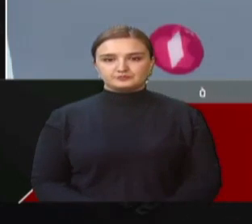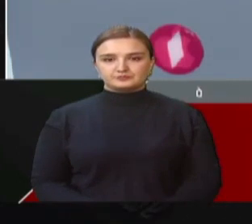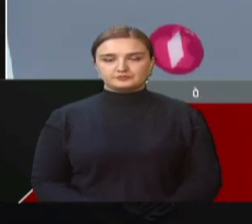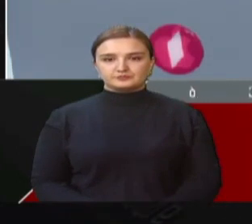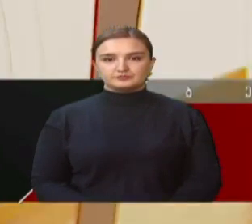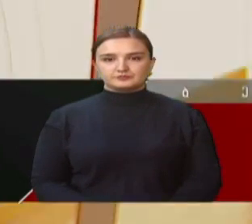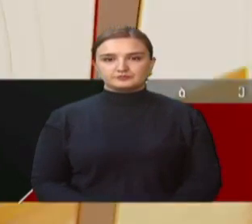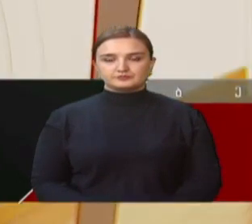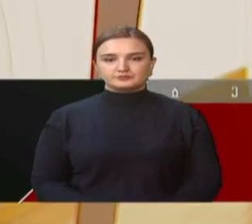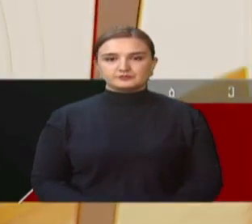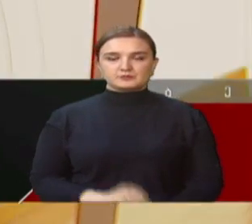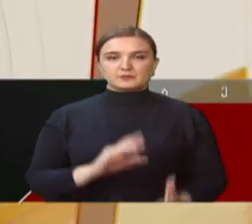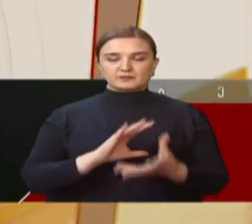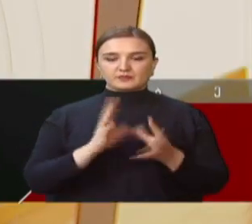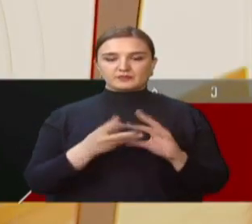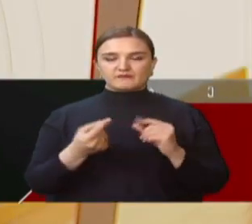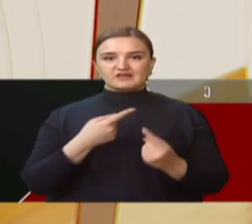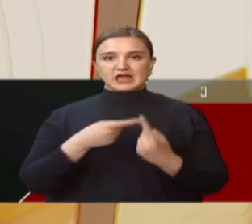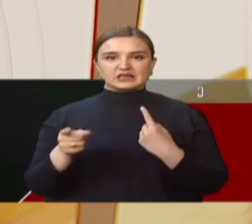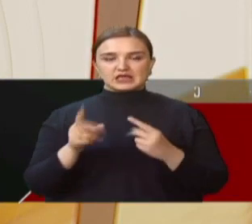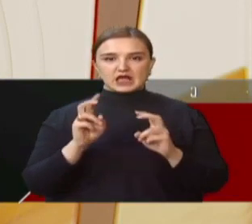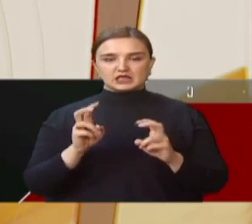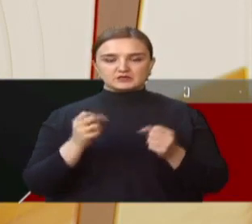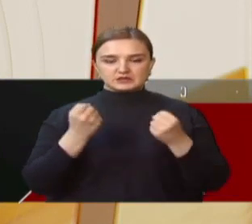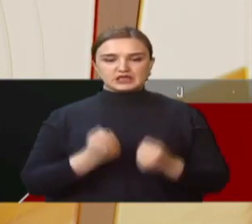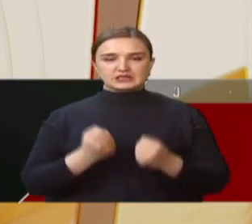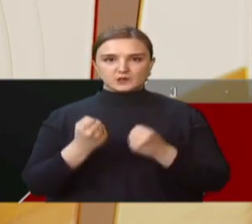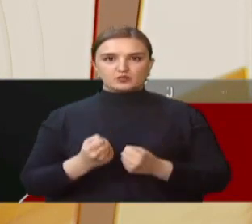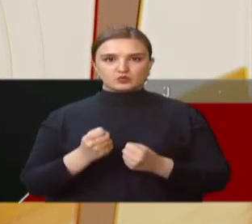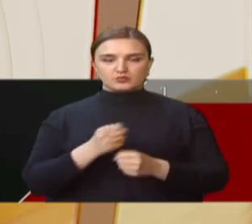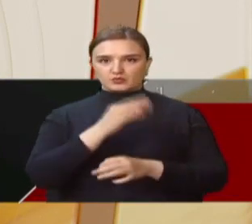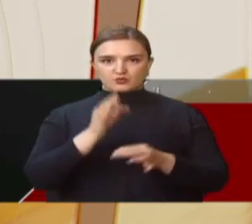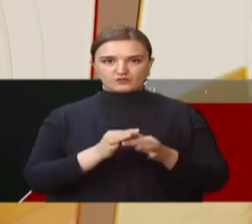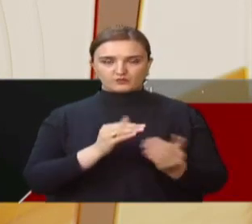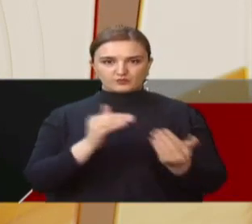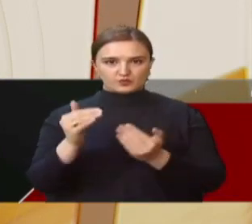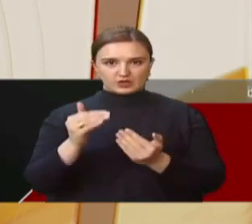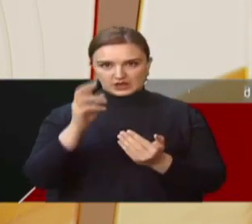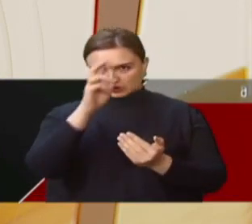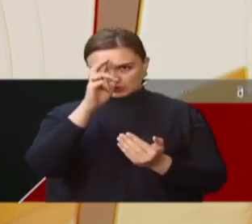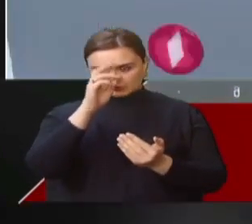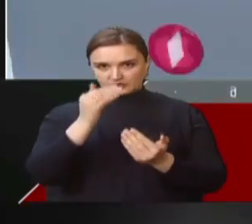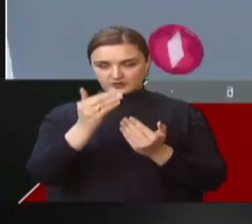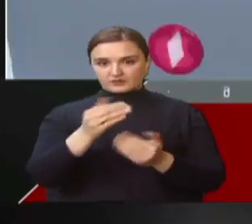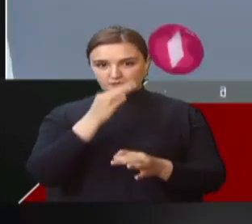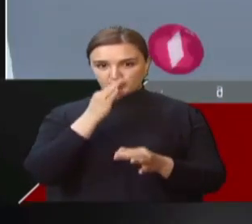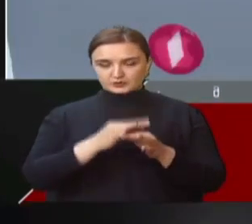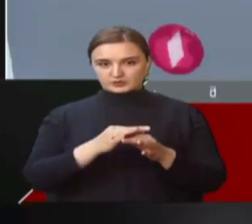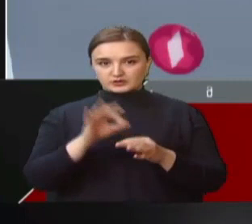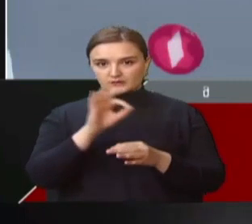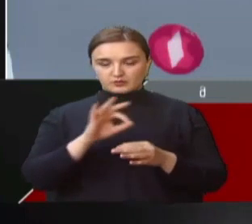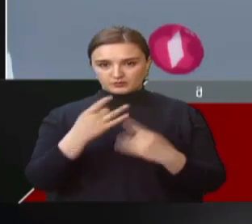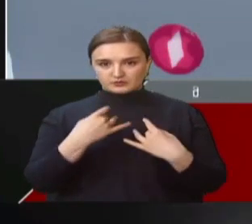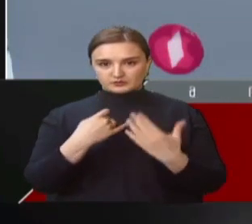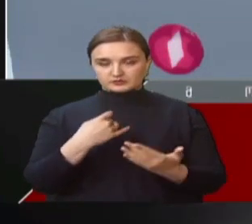depolarizebaze saitot radikalizms dazabulobas kunis khelisupleba ganqobebs tken tsil pasukhisgeblobazets rom